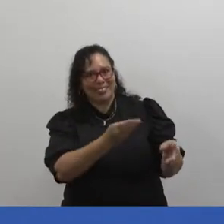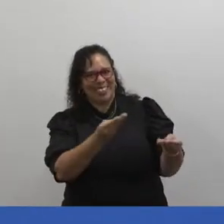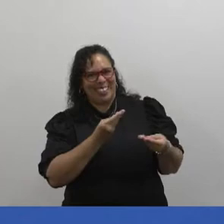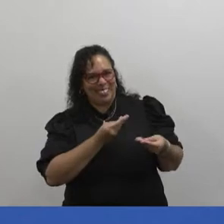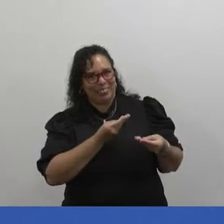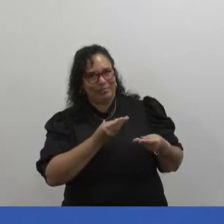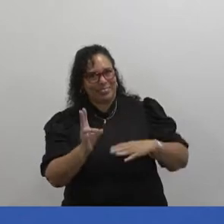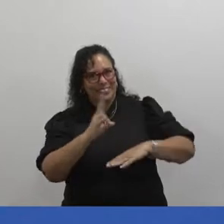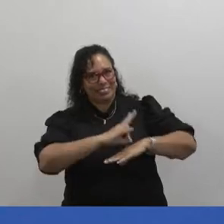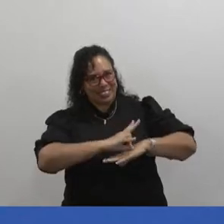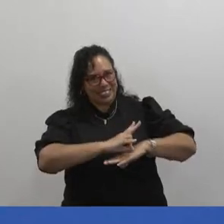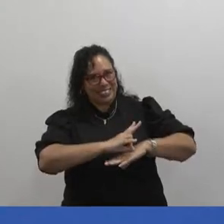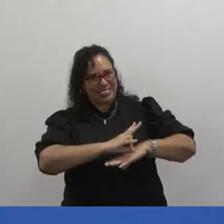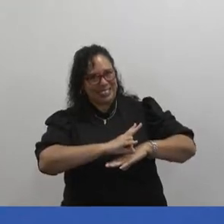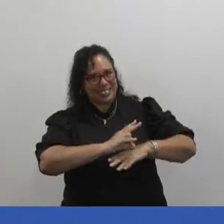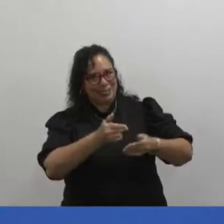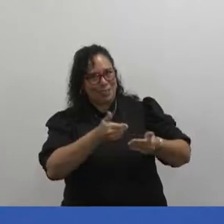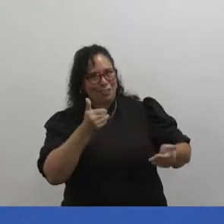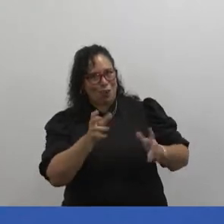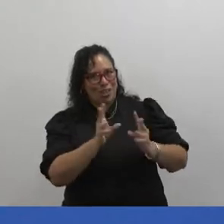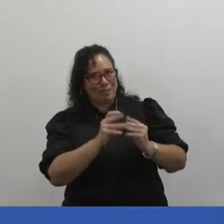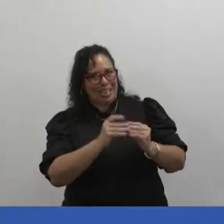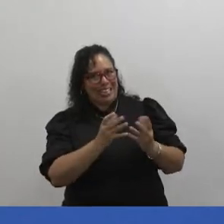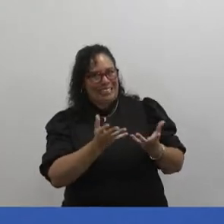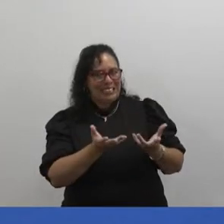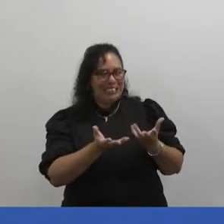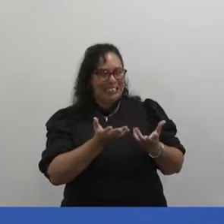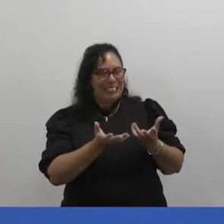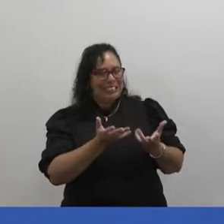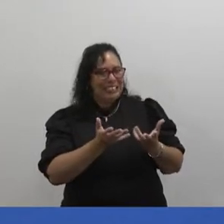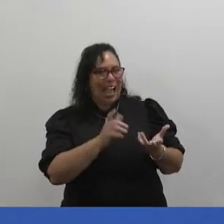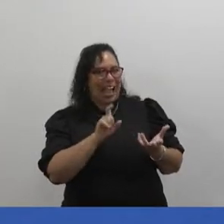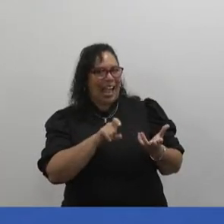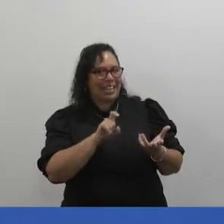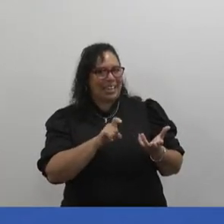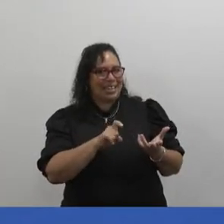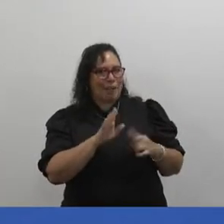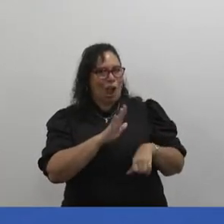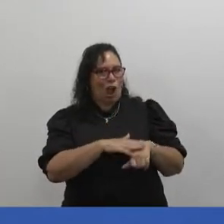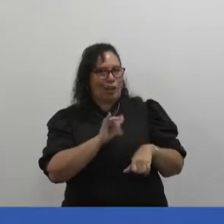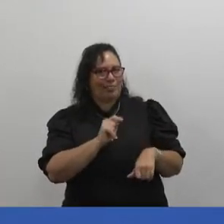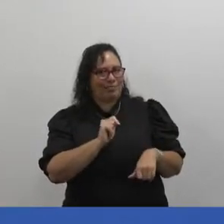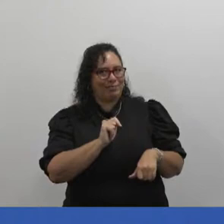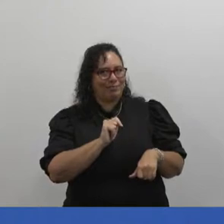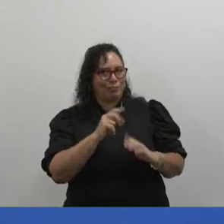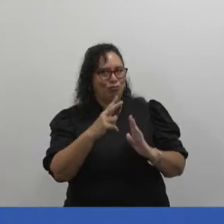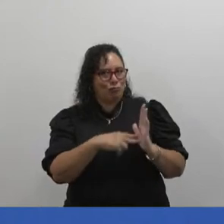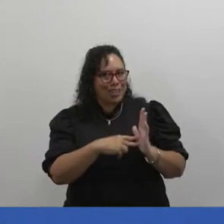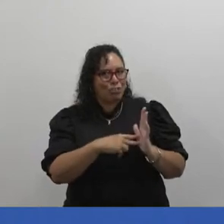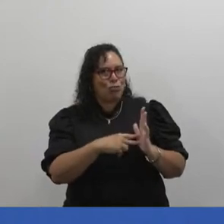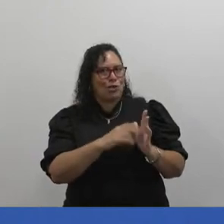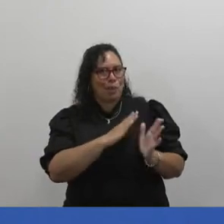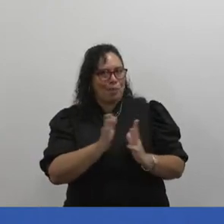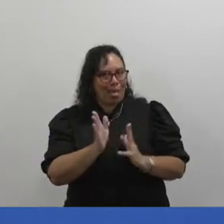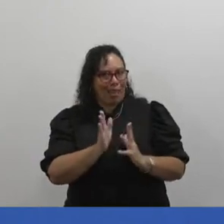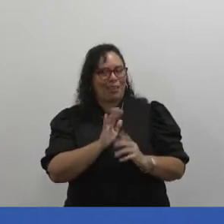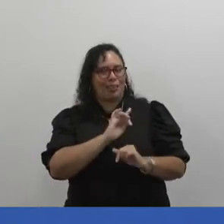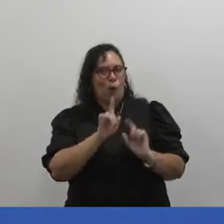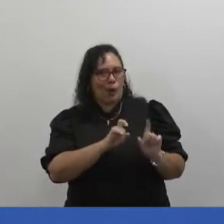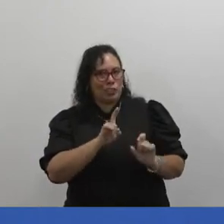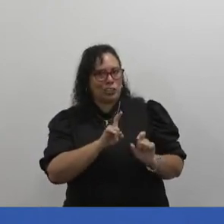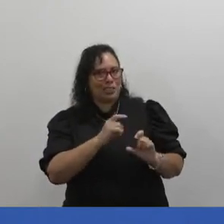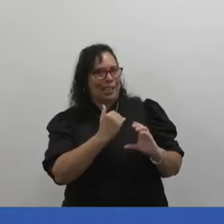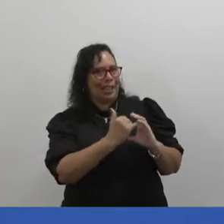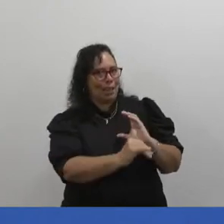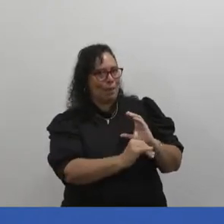bờ xin chỉ dương sau sớm ơi bốc lực đo chun po đầm miên đưa